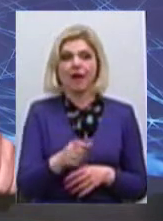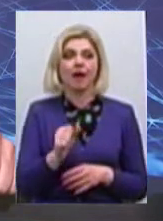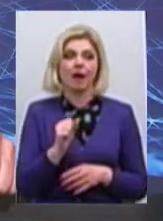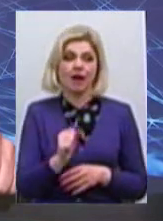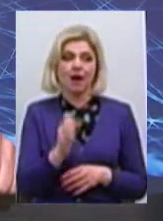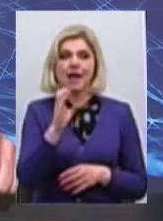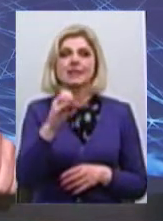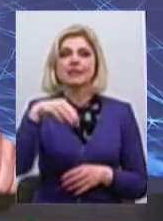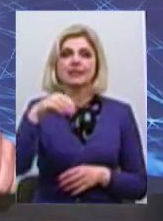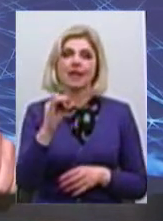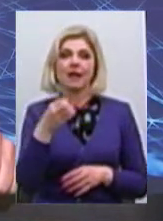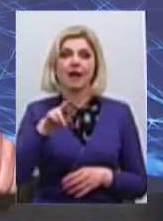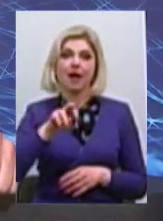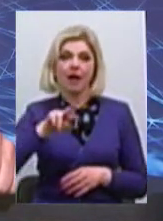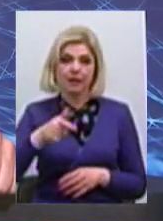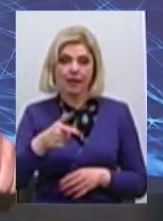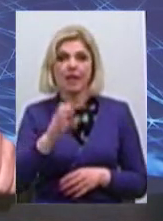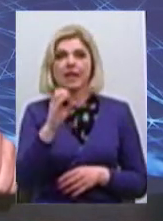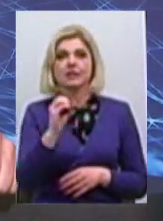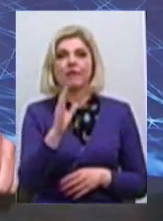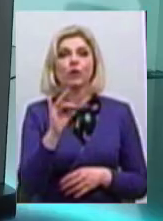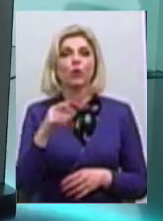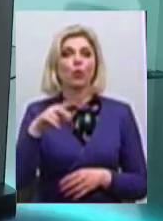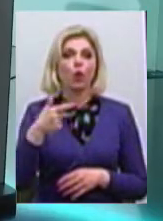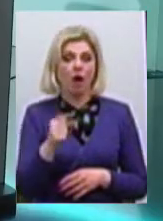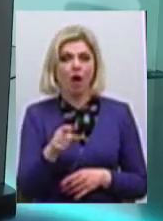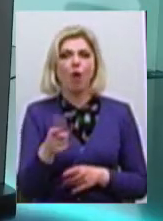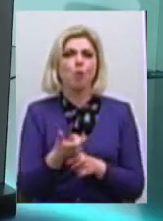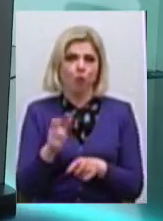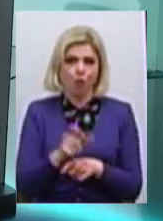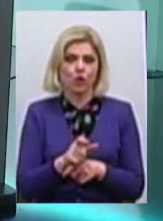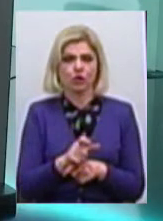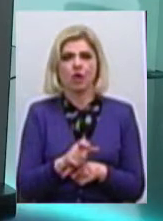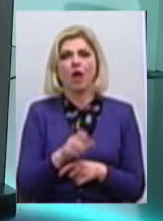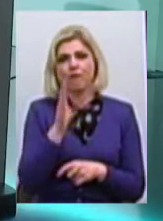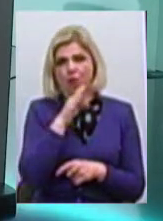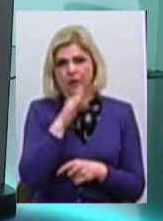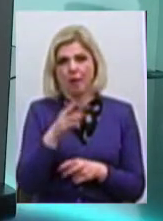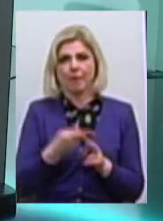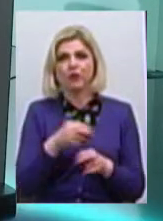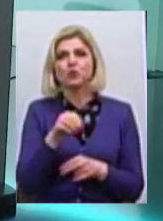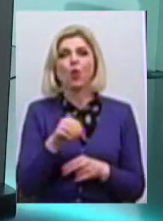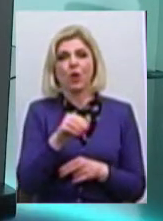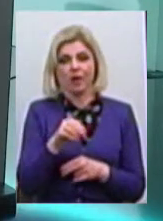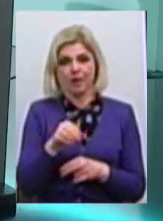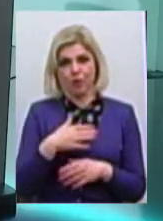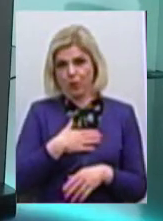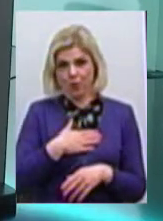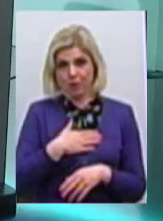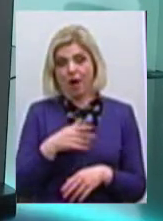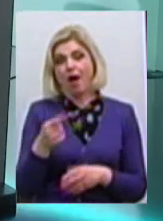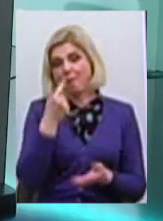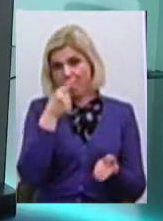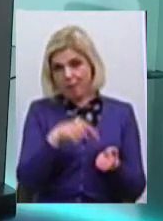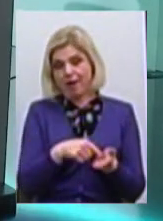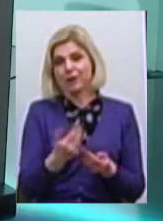стерлядь, сиврюга, то вони взагалі є більш прісноводними видами риб. Тут зайшла до нас у